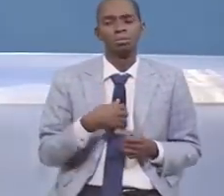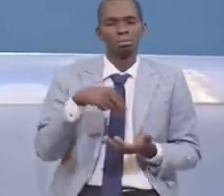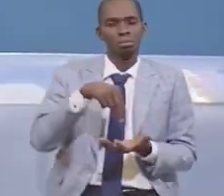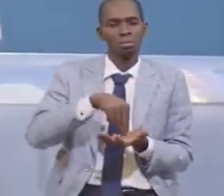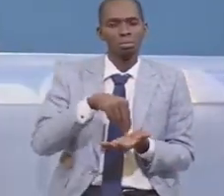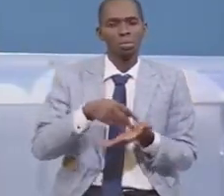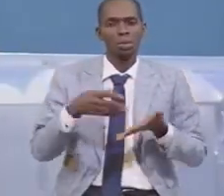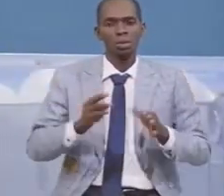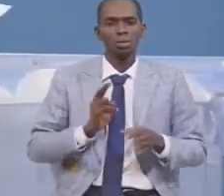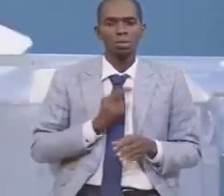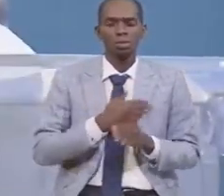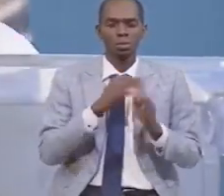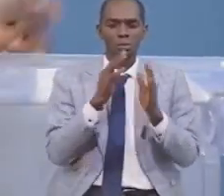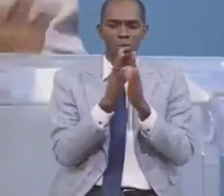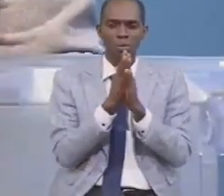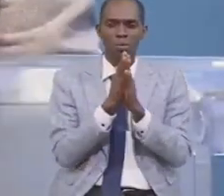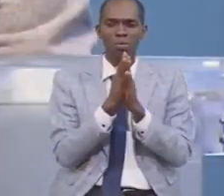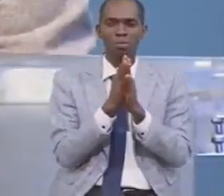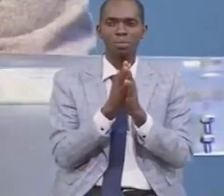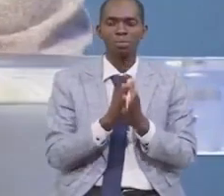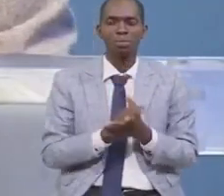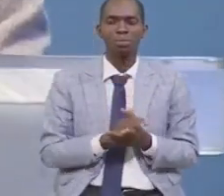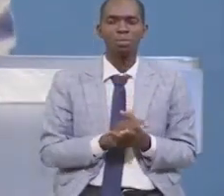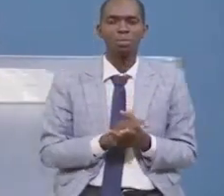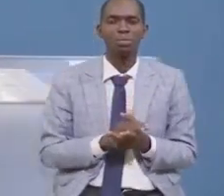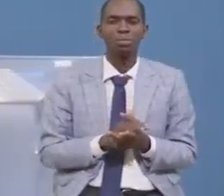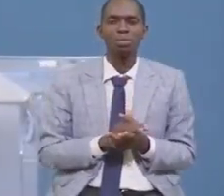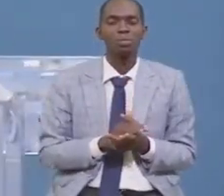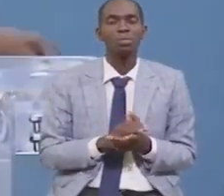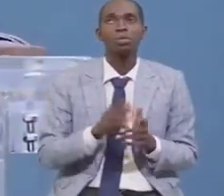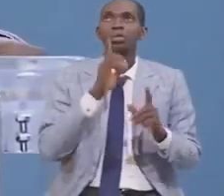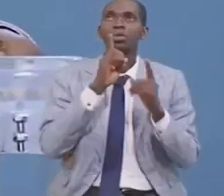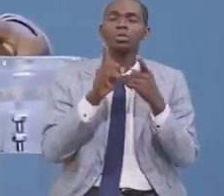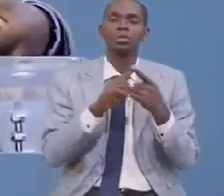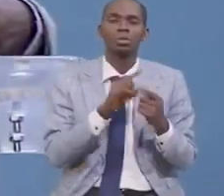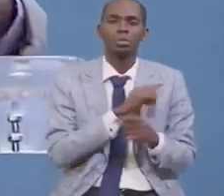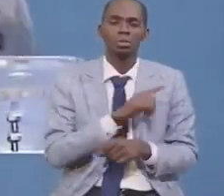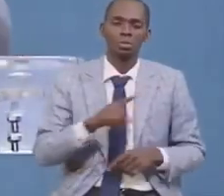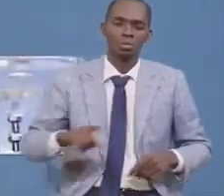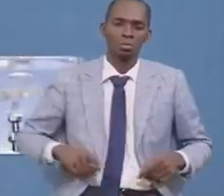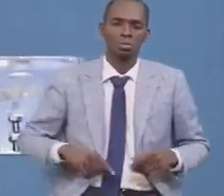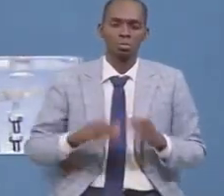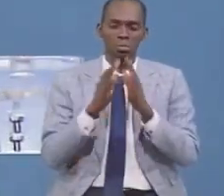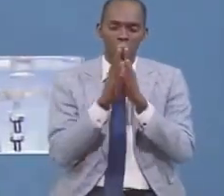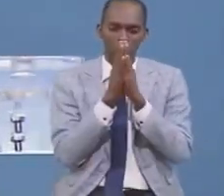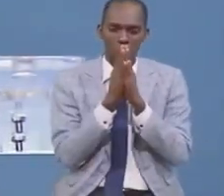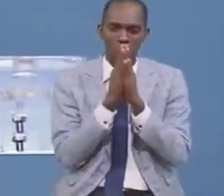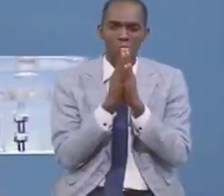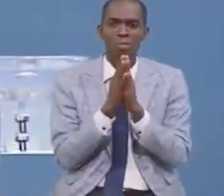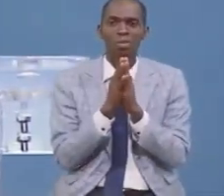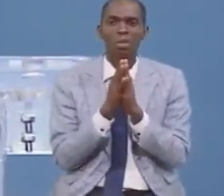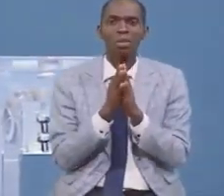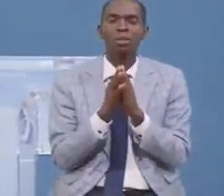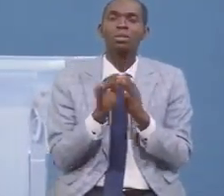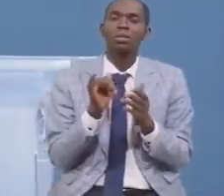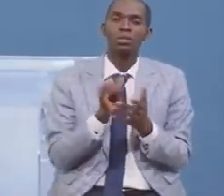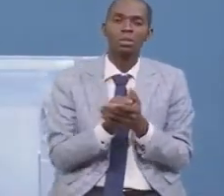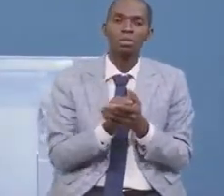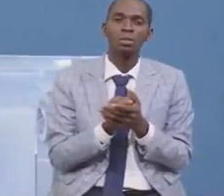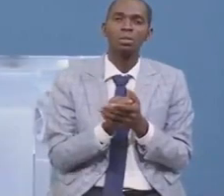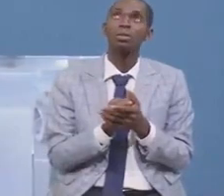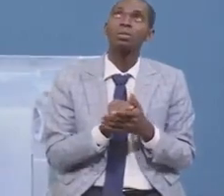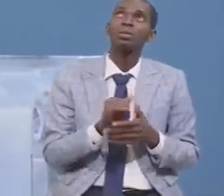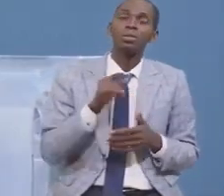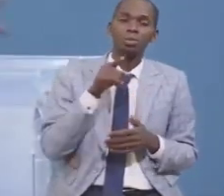let us pray. ఆ విధంగా మనం ప్రార్థన చేద్దామా? Tell the Lord. ఏమండి ప్రభుతో చెప్పండి. Your watch over.